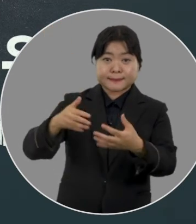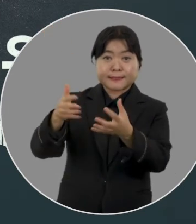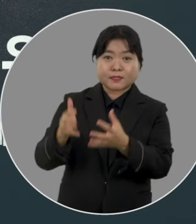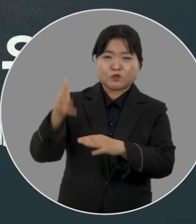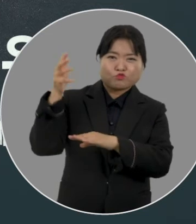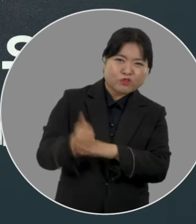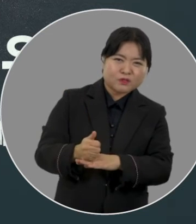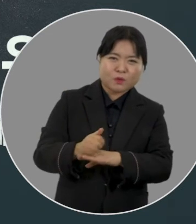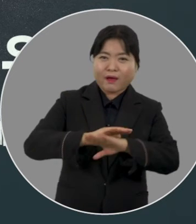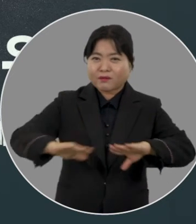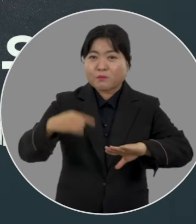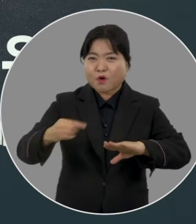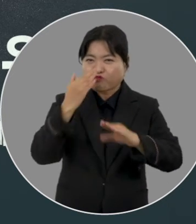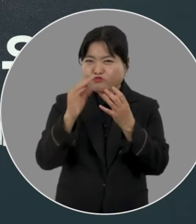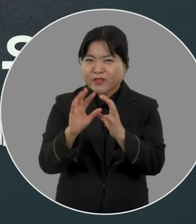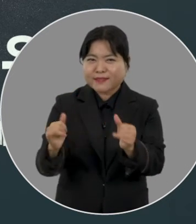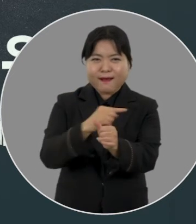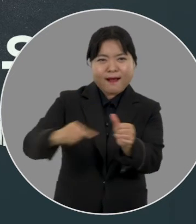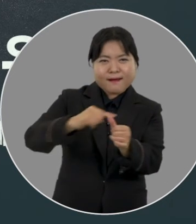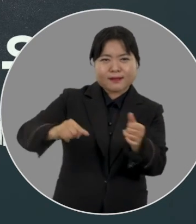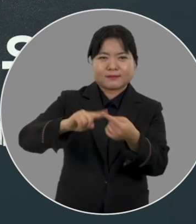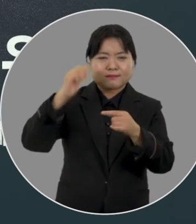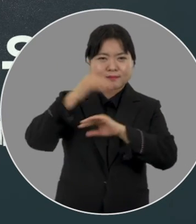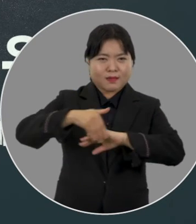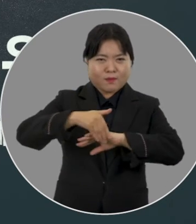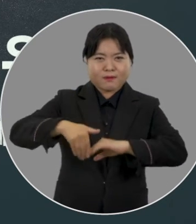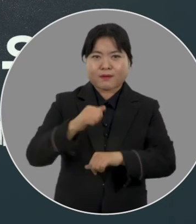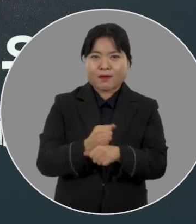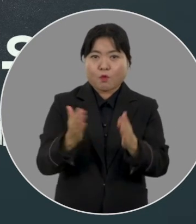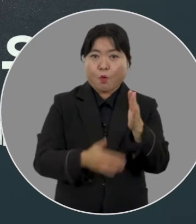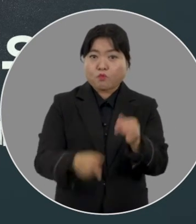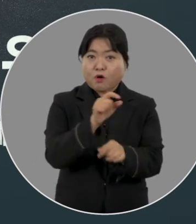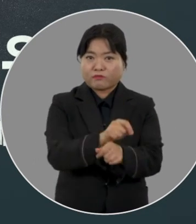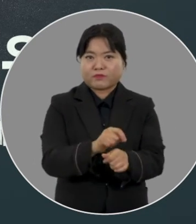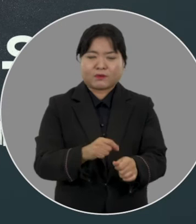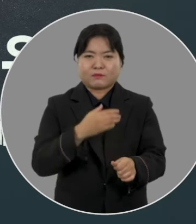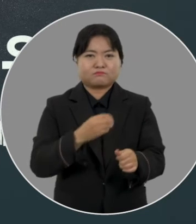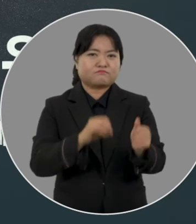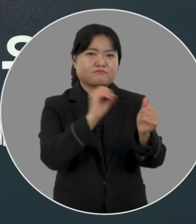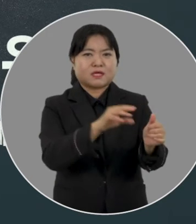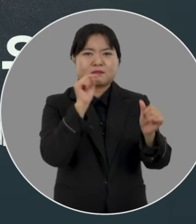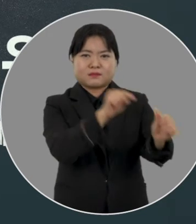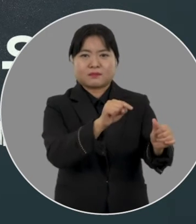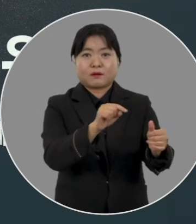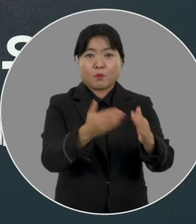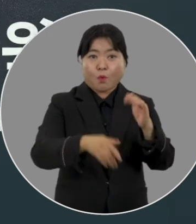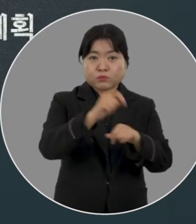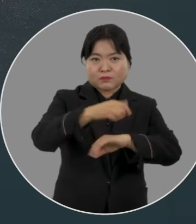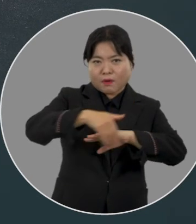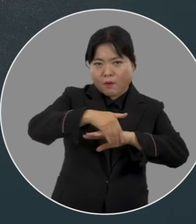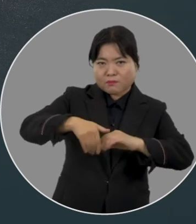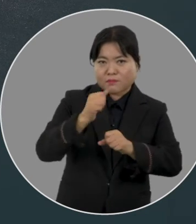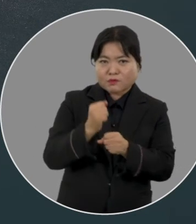유대인 학살을 기획하죠. 그리고 공무원들에게 하달하면 이들은 계획을 짜고요. 그